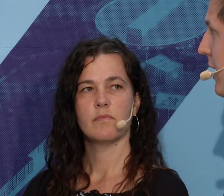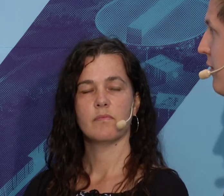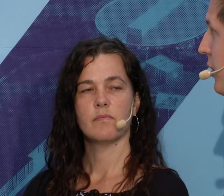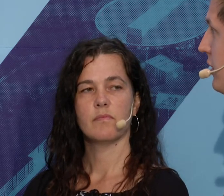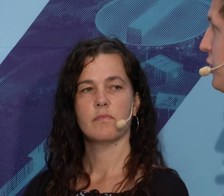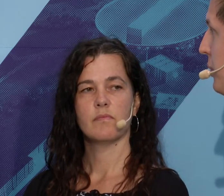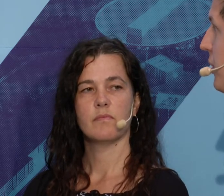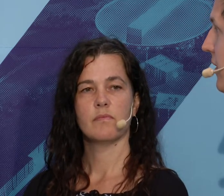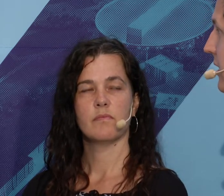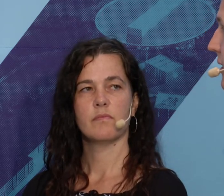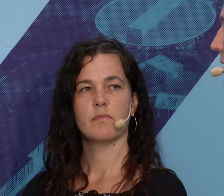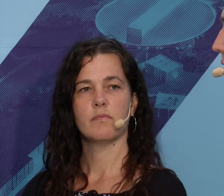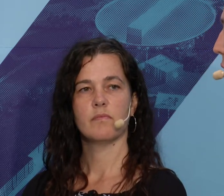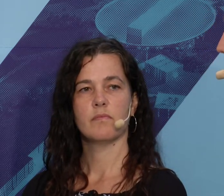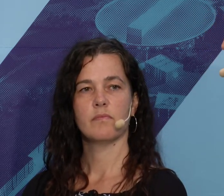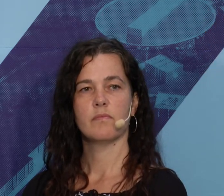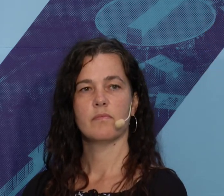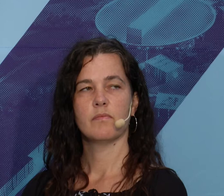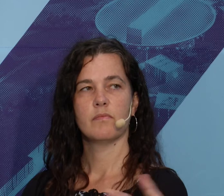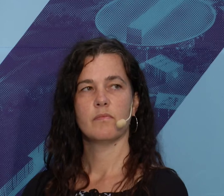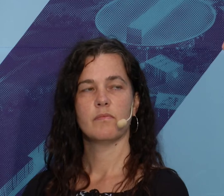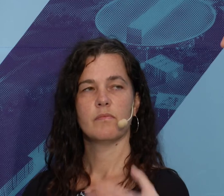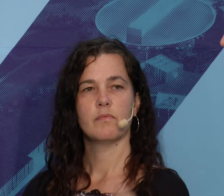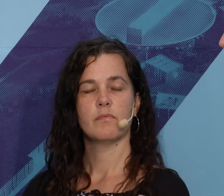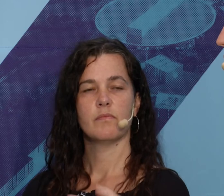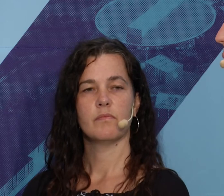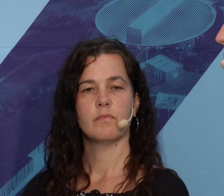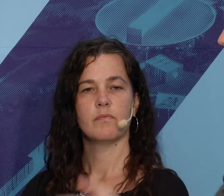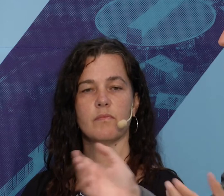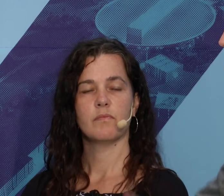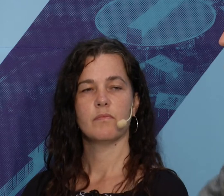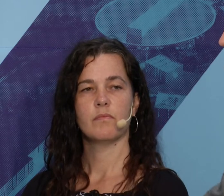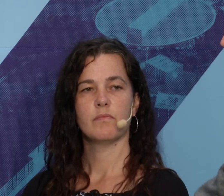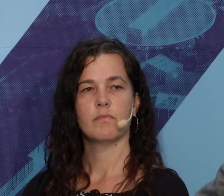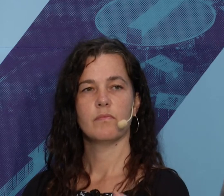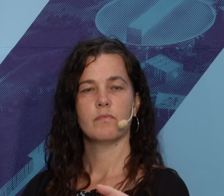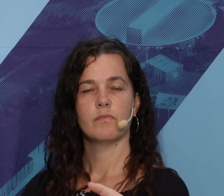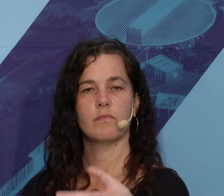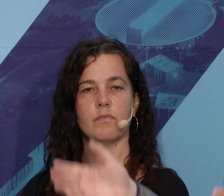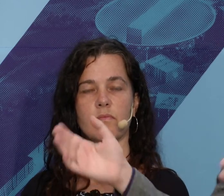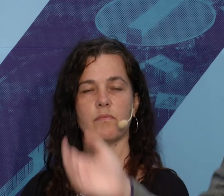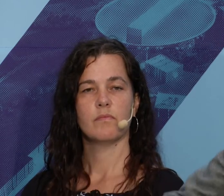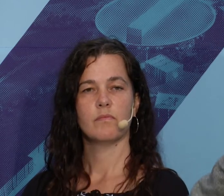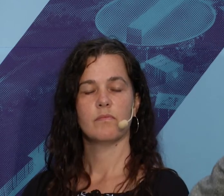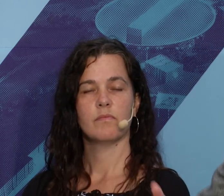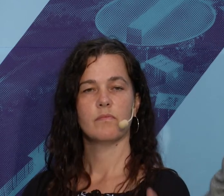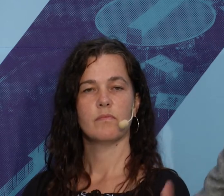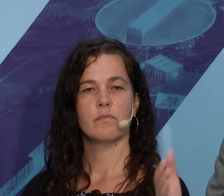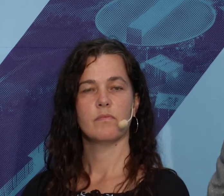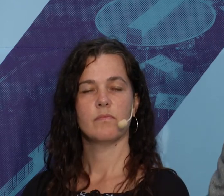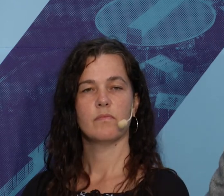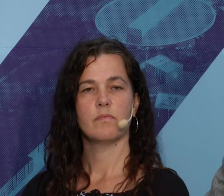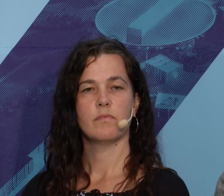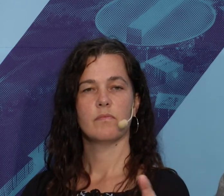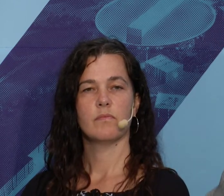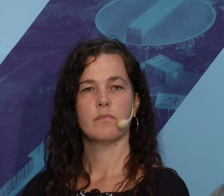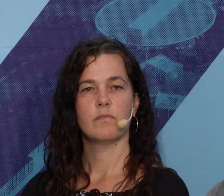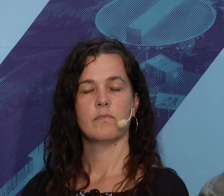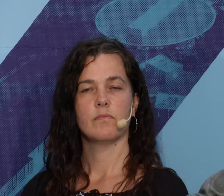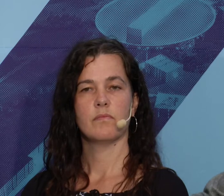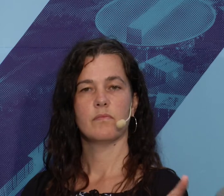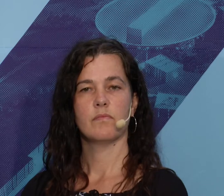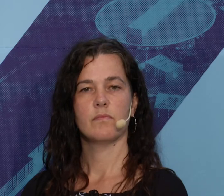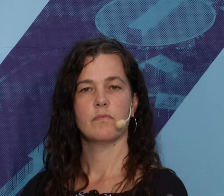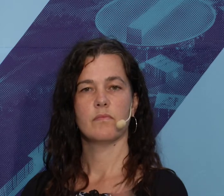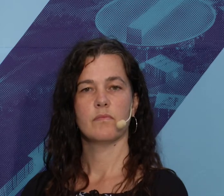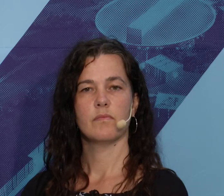i själva primärvården just på grund av att de anser att det finns studenthälsor som har expertis. Mm. Men när de inte har råd att hjälpa